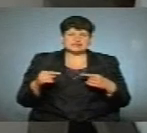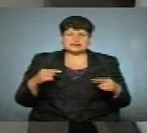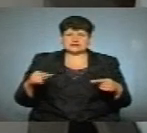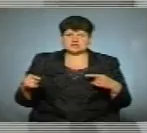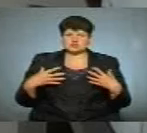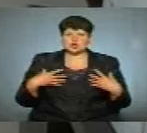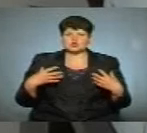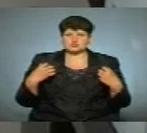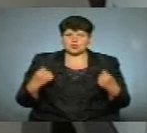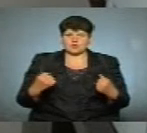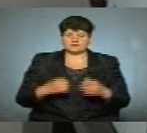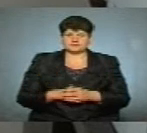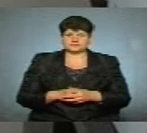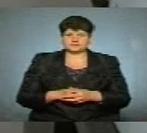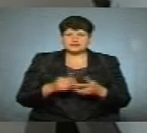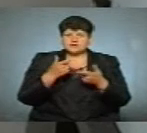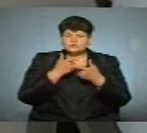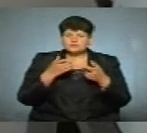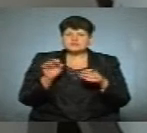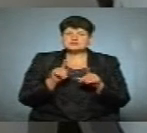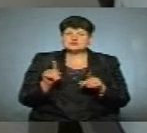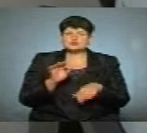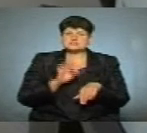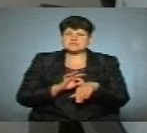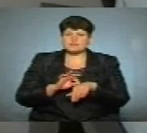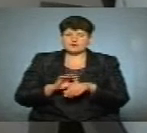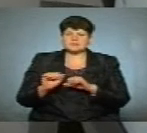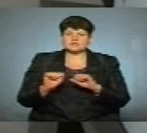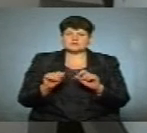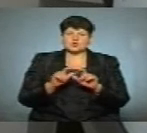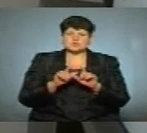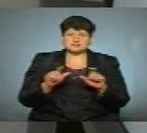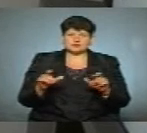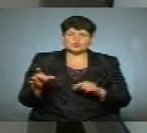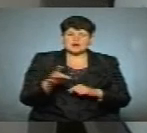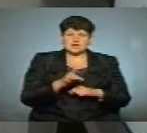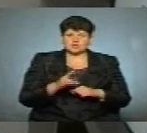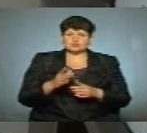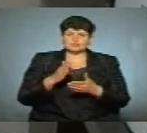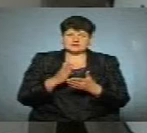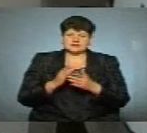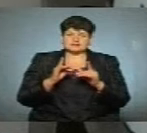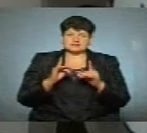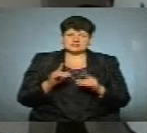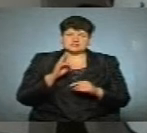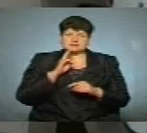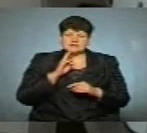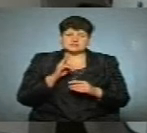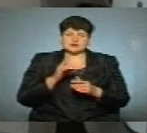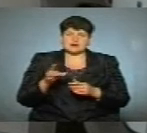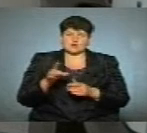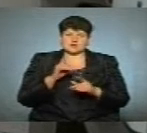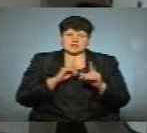– здорові. Інформація щодо захворюваності керівного складу району стосується виключно Кременецької районної